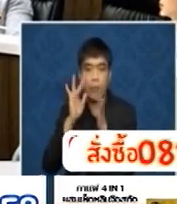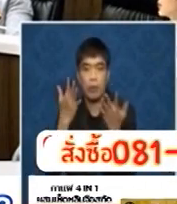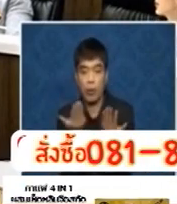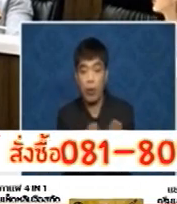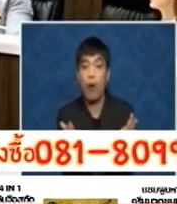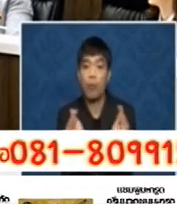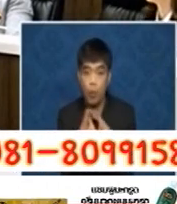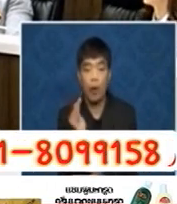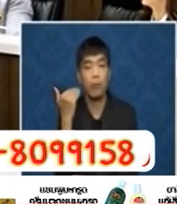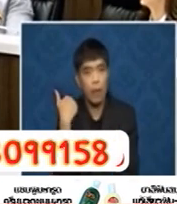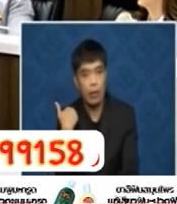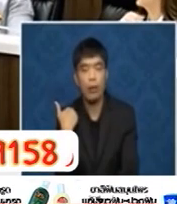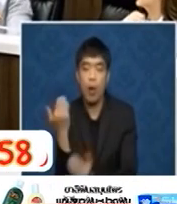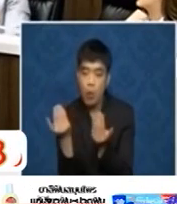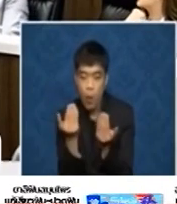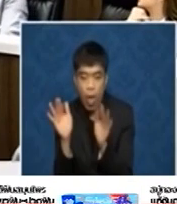ยนะครับ